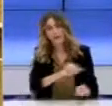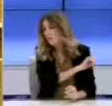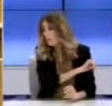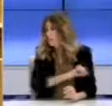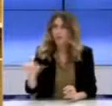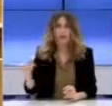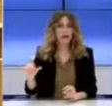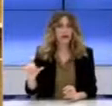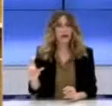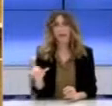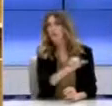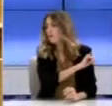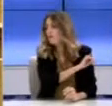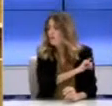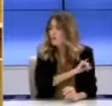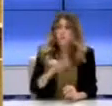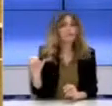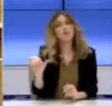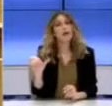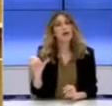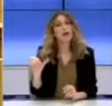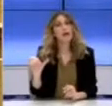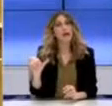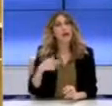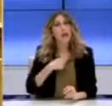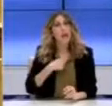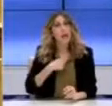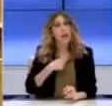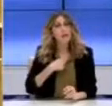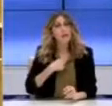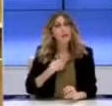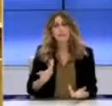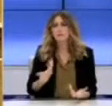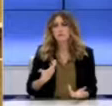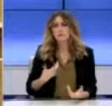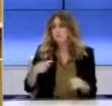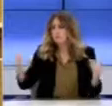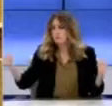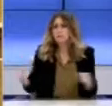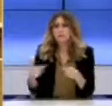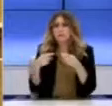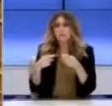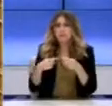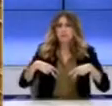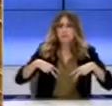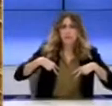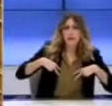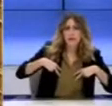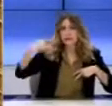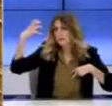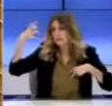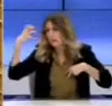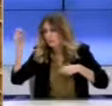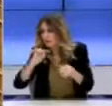ουδέποτε υπήρξε οποιαδήποτε σύγκρουση μεταξύ πολιτικής ηγεσίας και